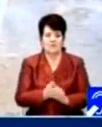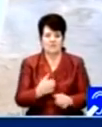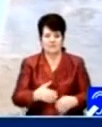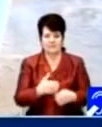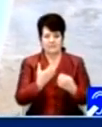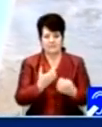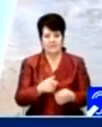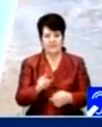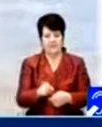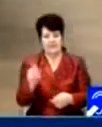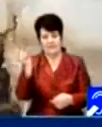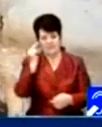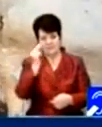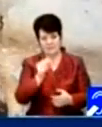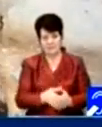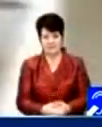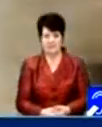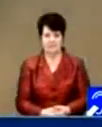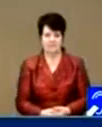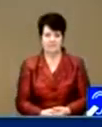în unitățile de învățământ.